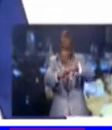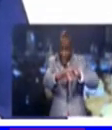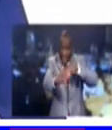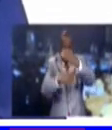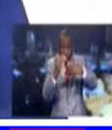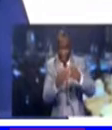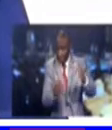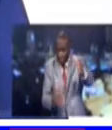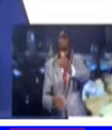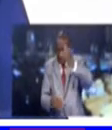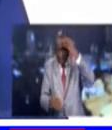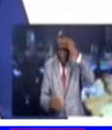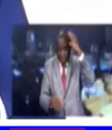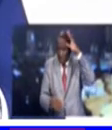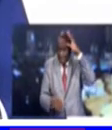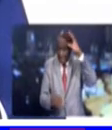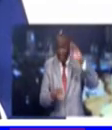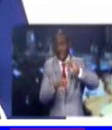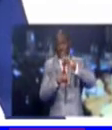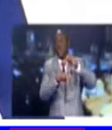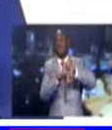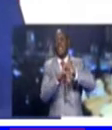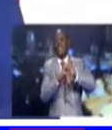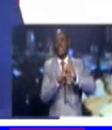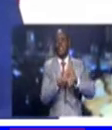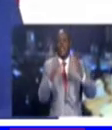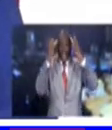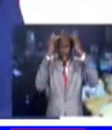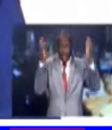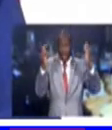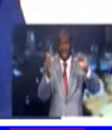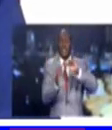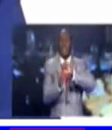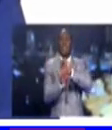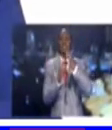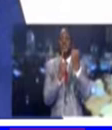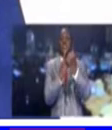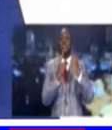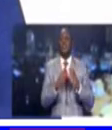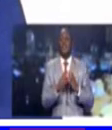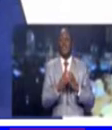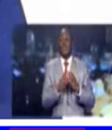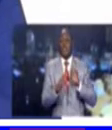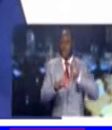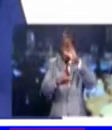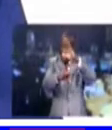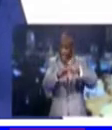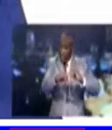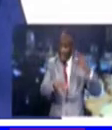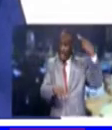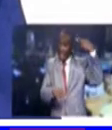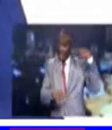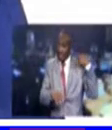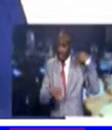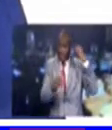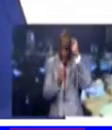de conscience nationale si la gravité de la situation j'en appelle à la responsabilité